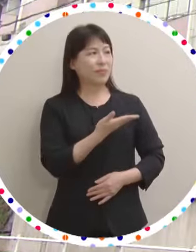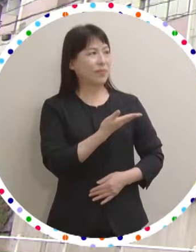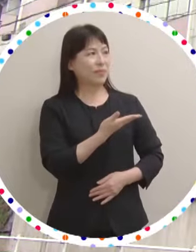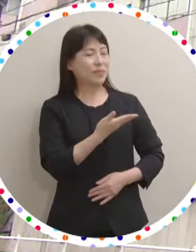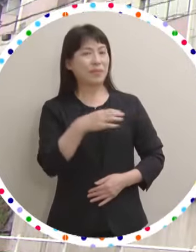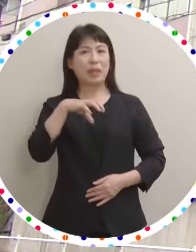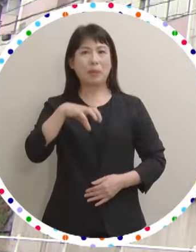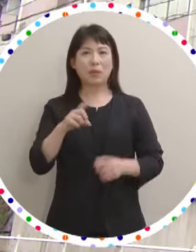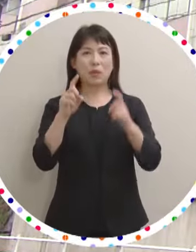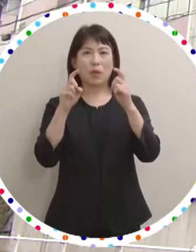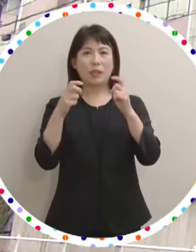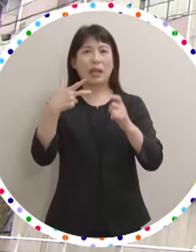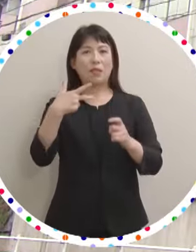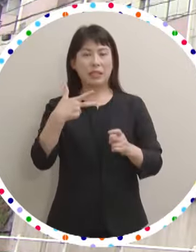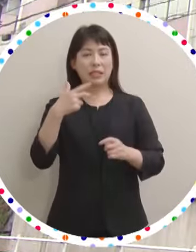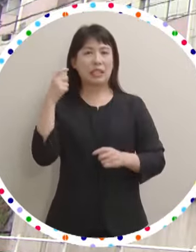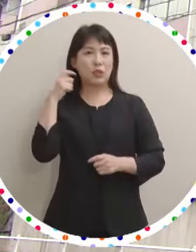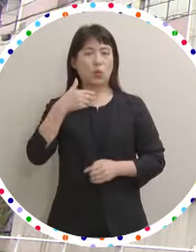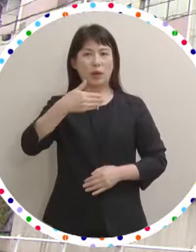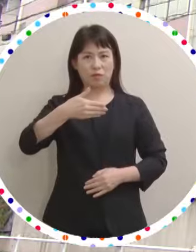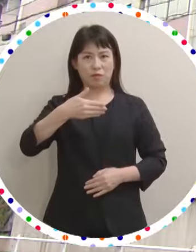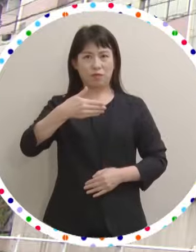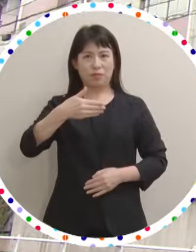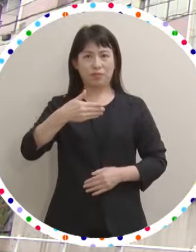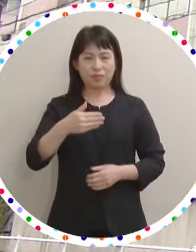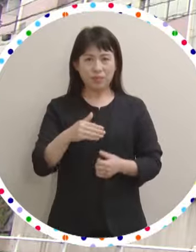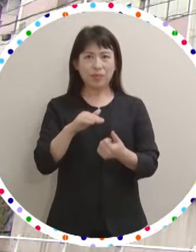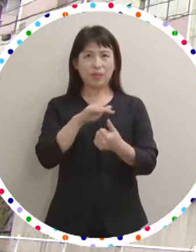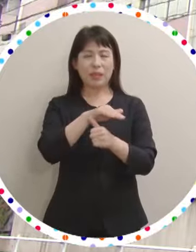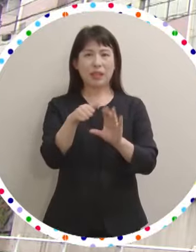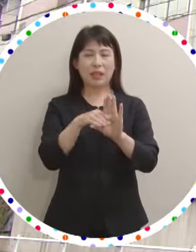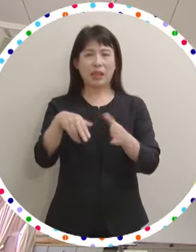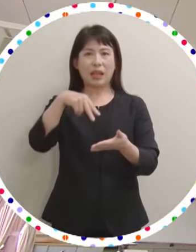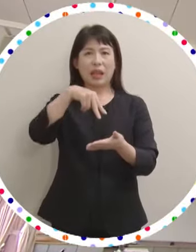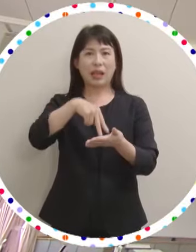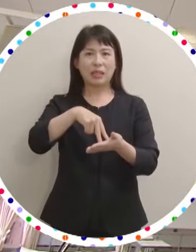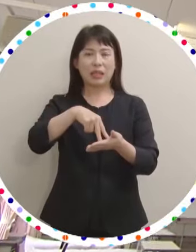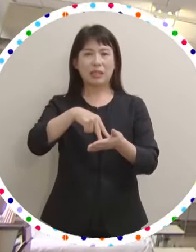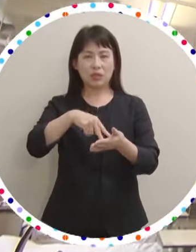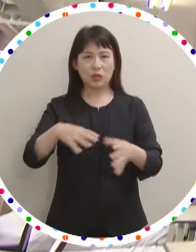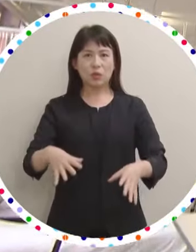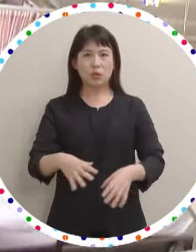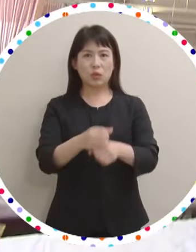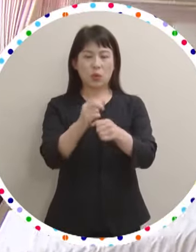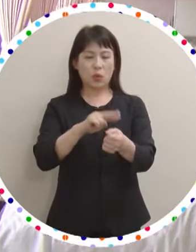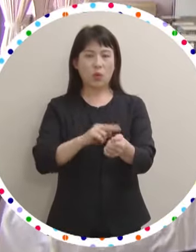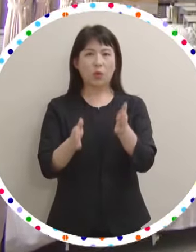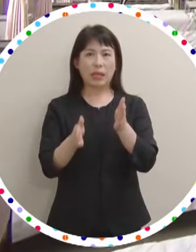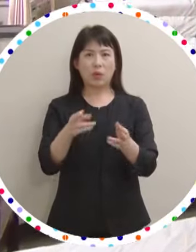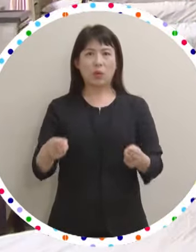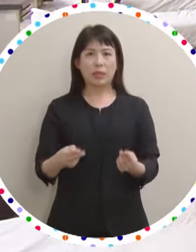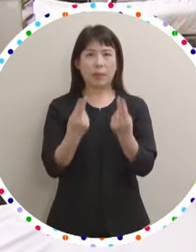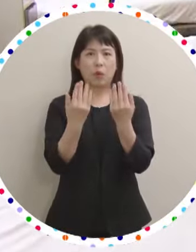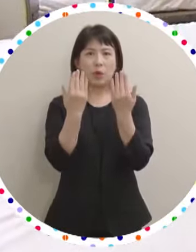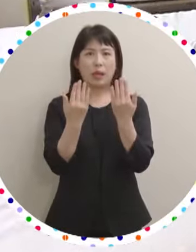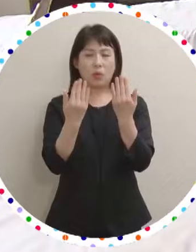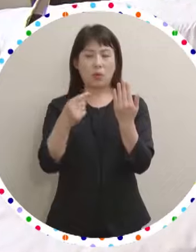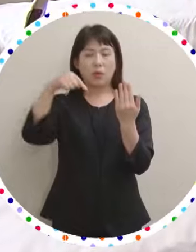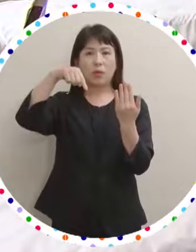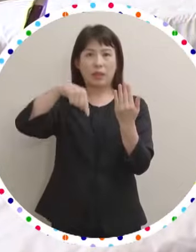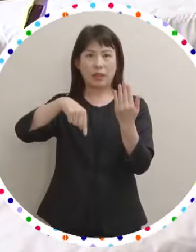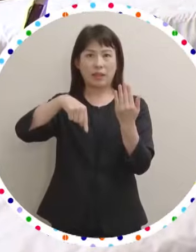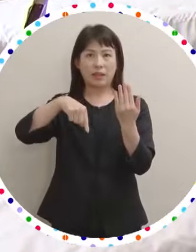名古屋市昭和区にある愛知県看護研修センター、愛知県立総合看護専門学